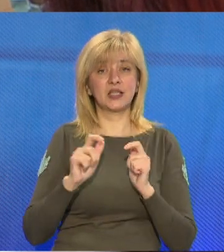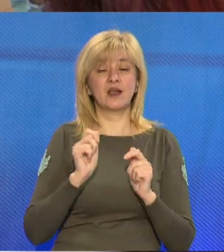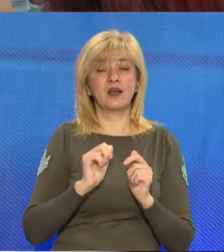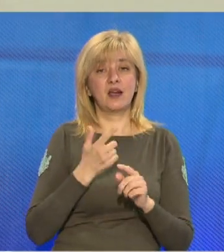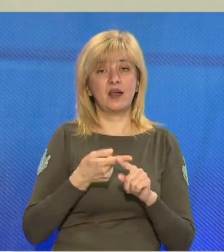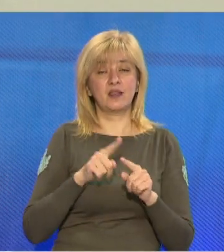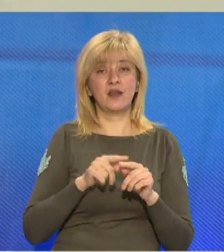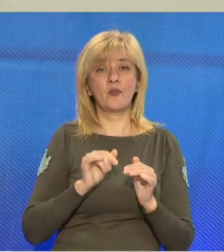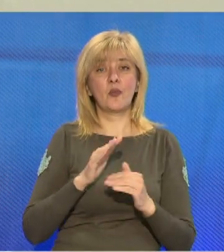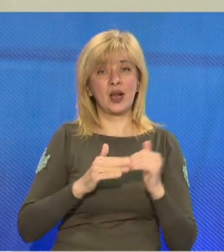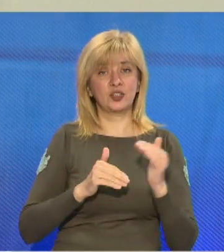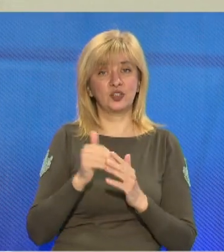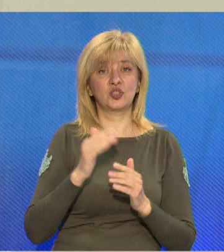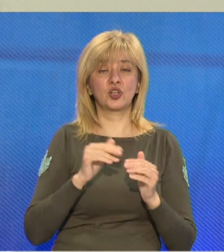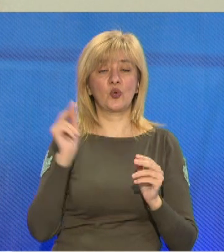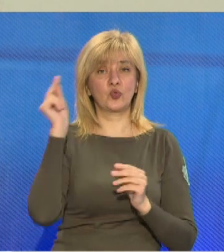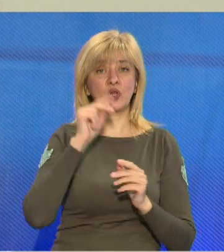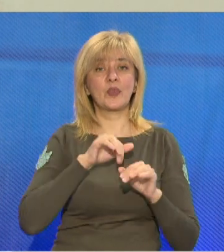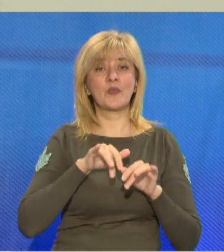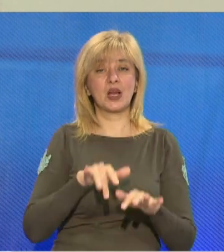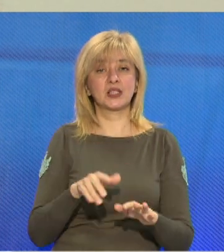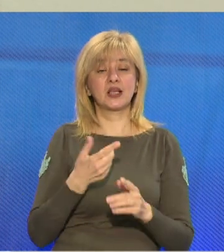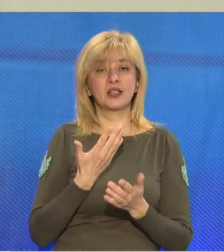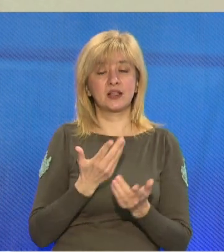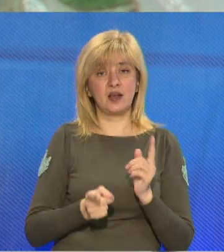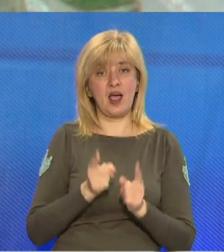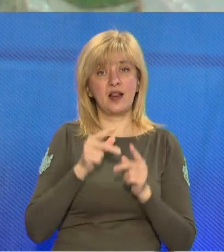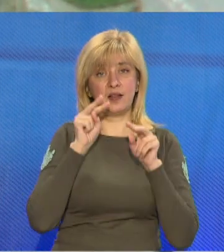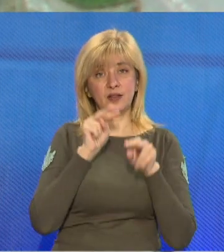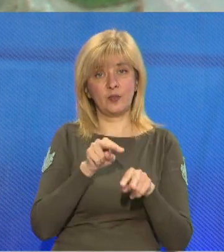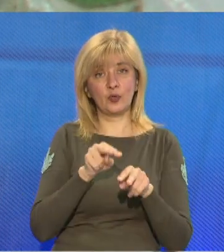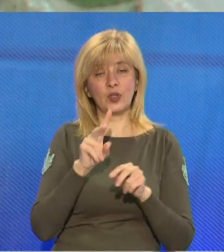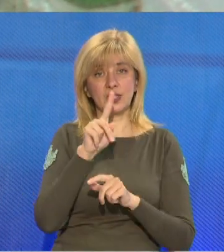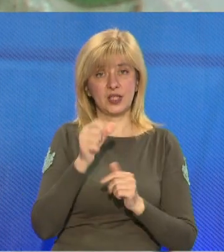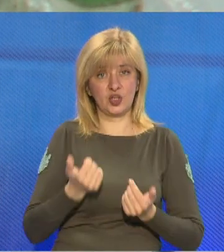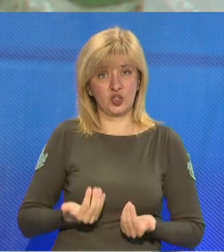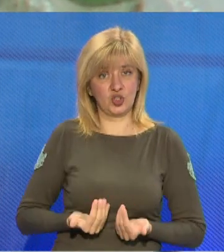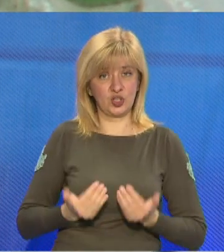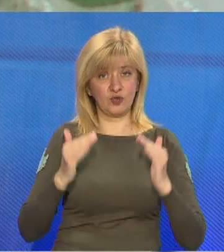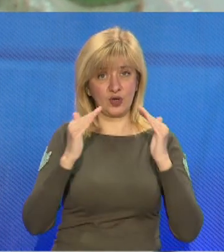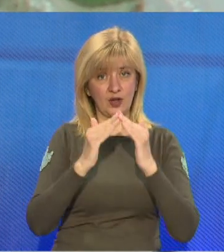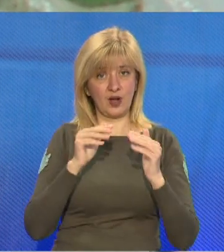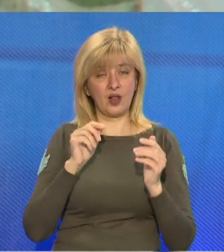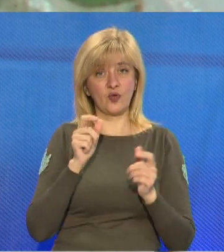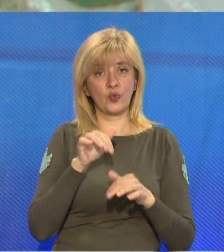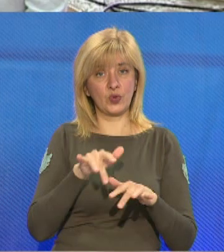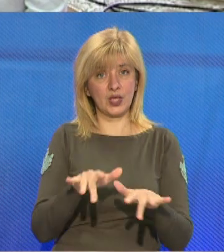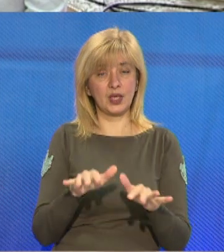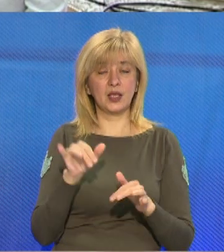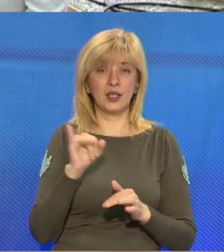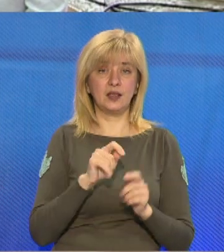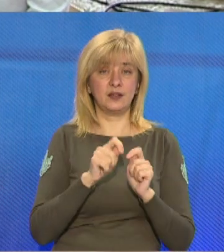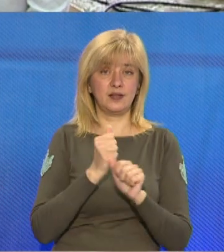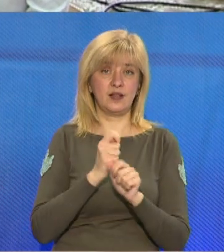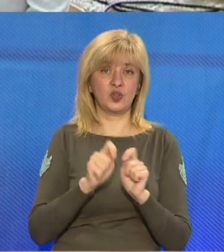магчыма весці рэальнае назіранне за жыццём калоніі, пацвярджаць тэарэтычныя веды, набываць новыя і нават рабіць адкрыцці. Такая